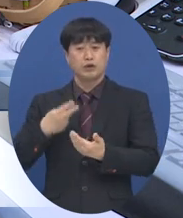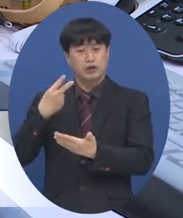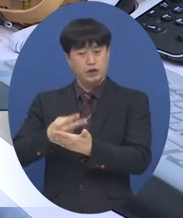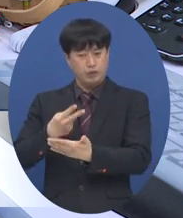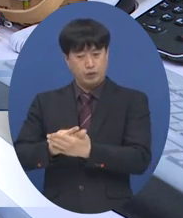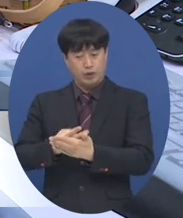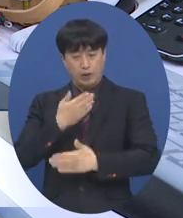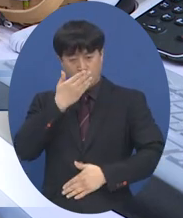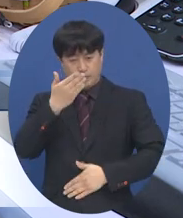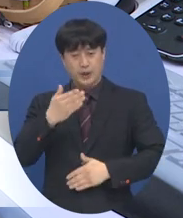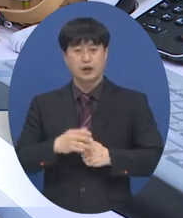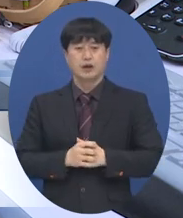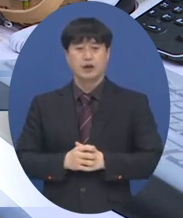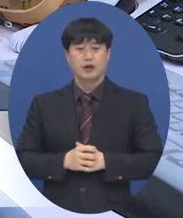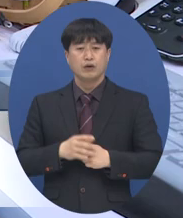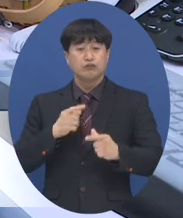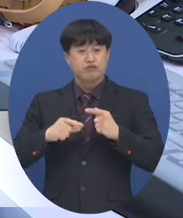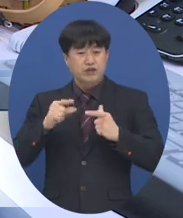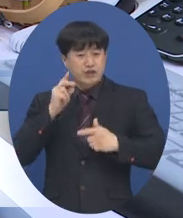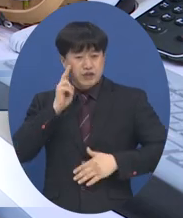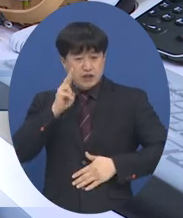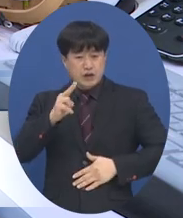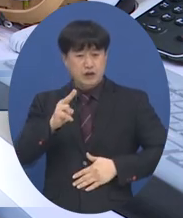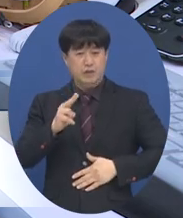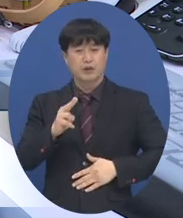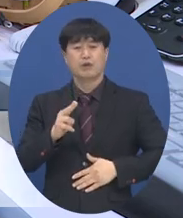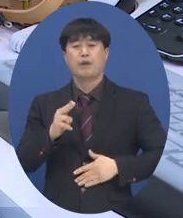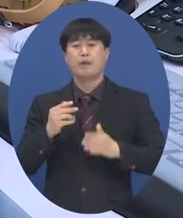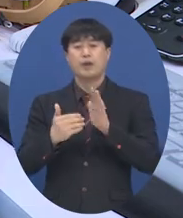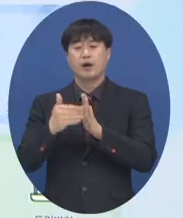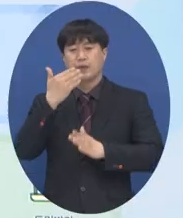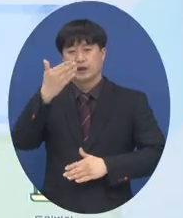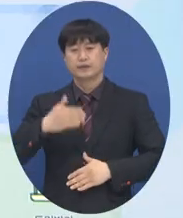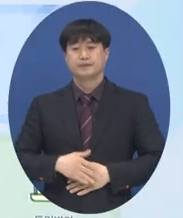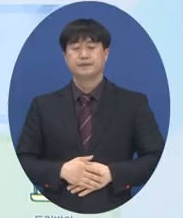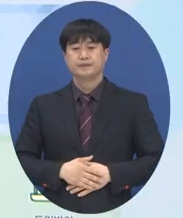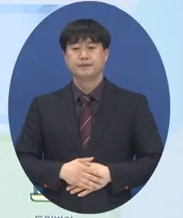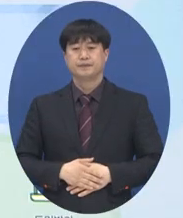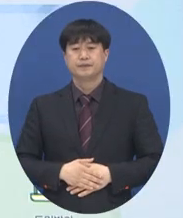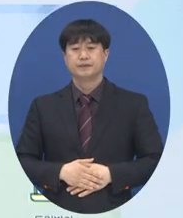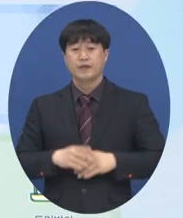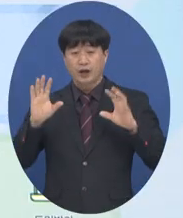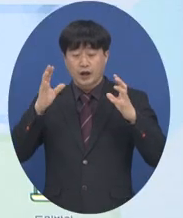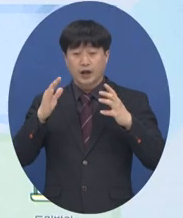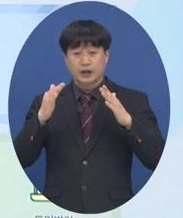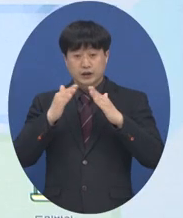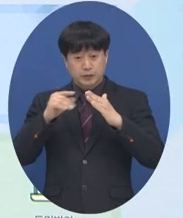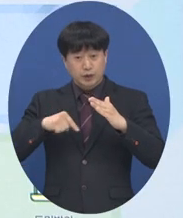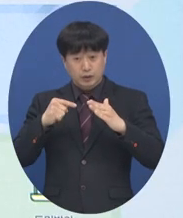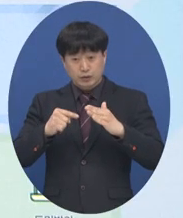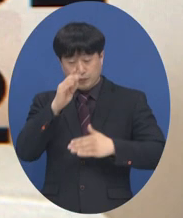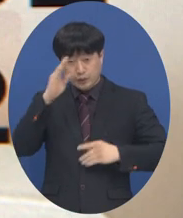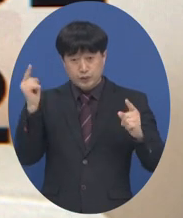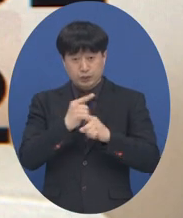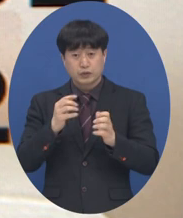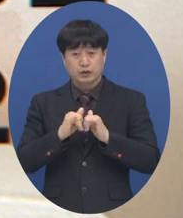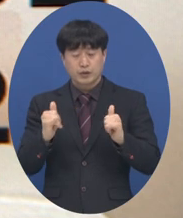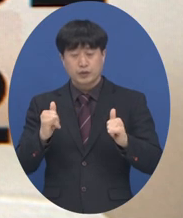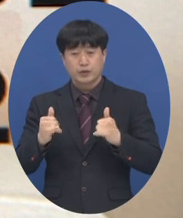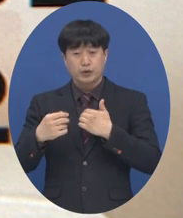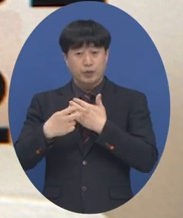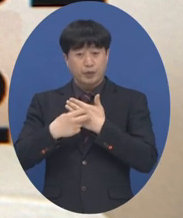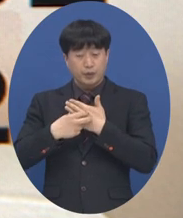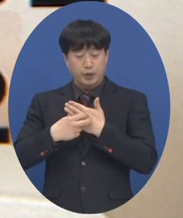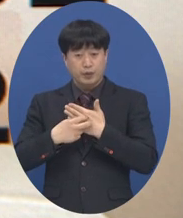경우에는 입원 치료도 가능해서 더 심하게 중증으로 가는 걸 막을 수 있으니까. 이런 어린이 재택치료자 대면 진료 병원은